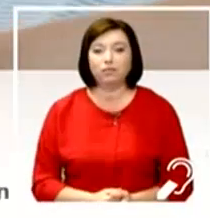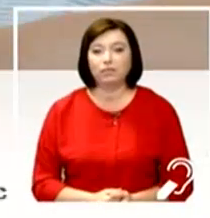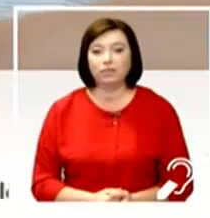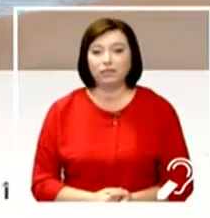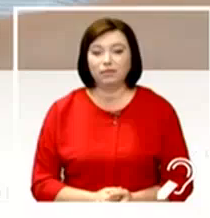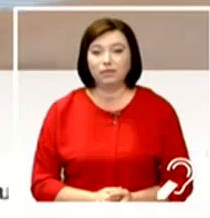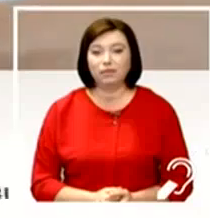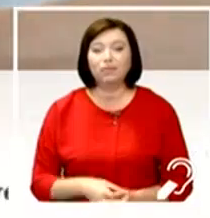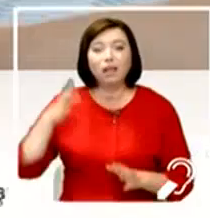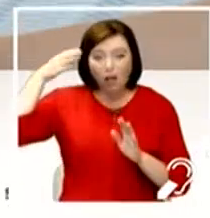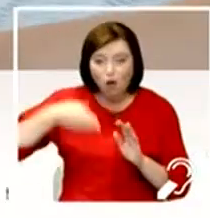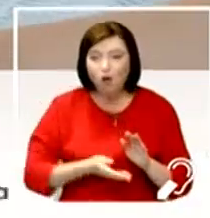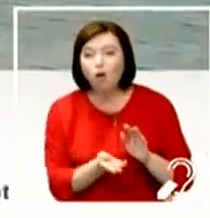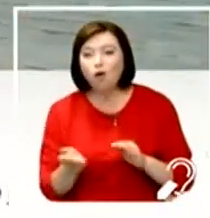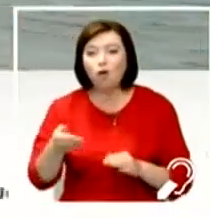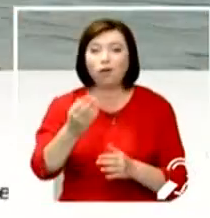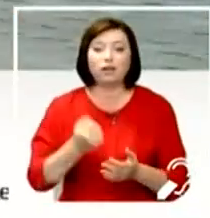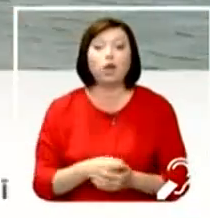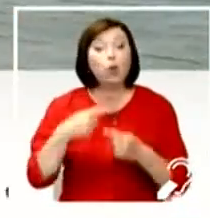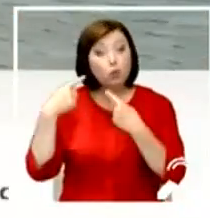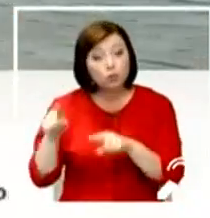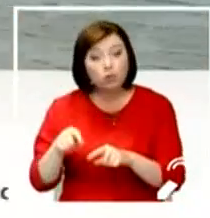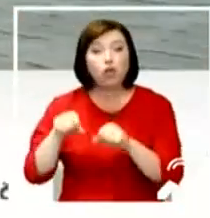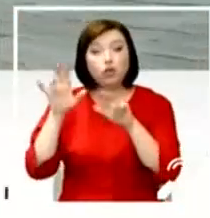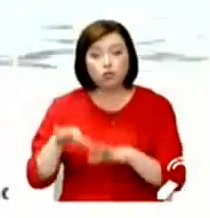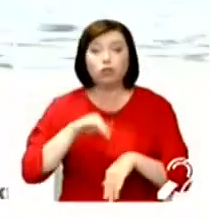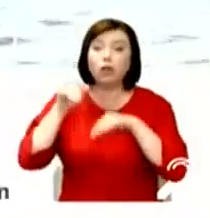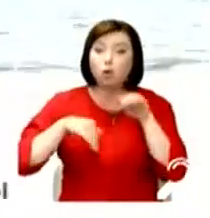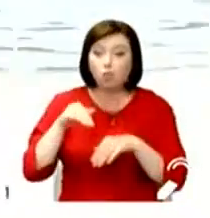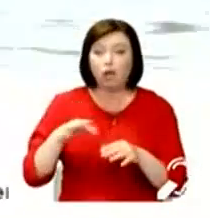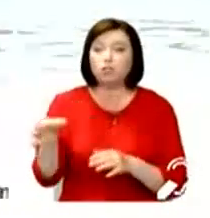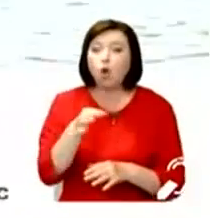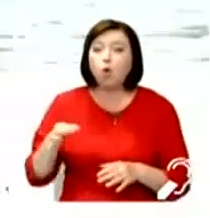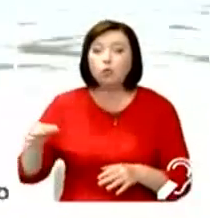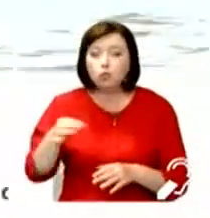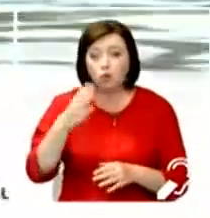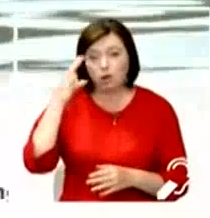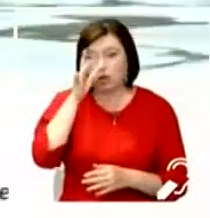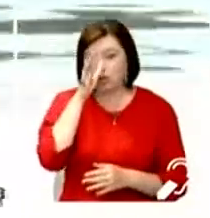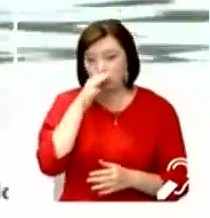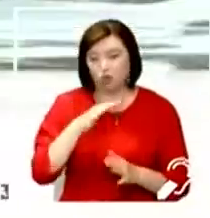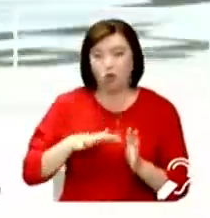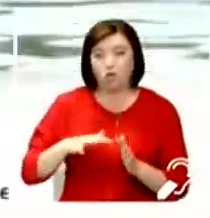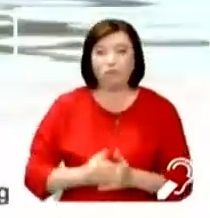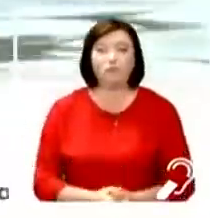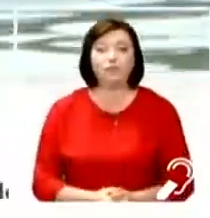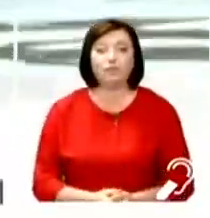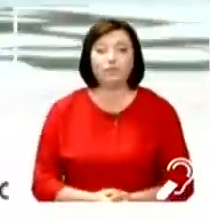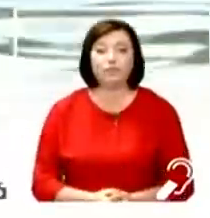ne dăm pe topogane. Alții au ales să se bălăcească în iazurile din Chișinău.